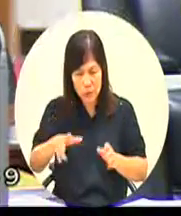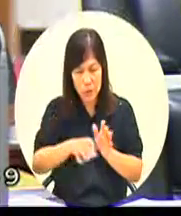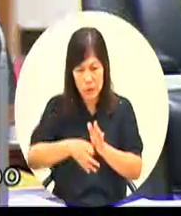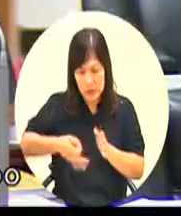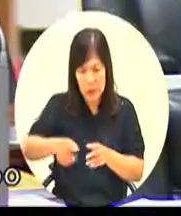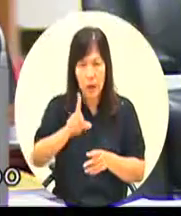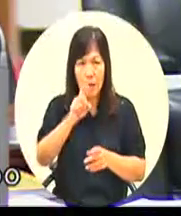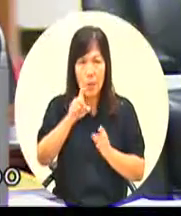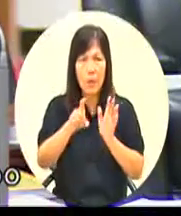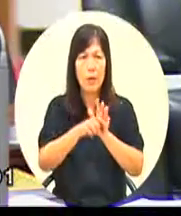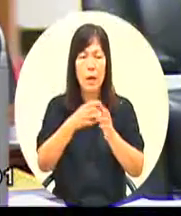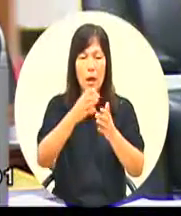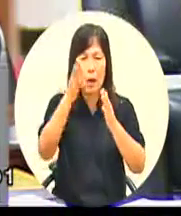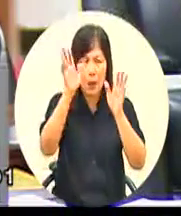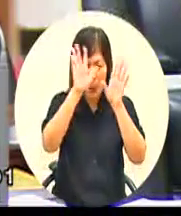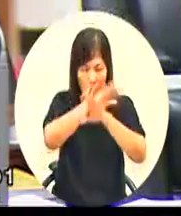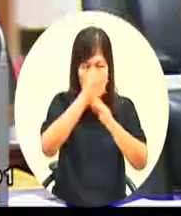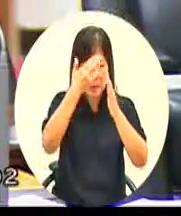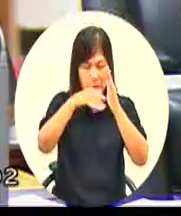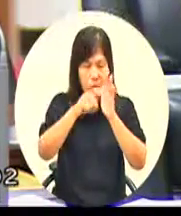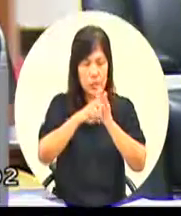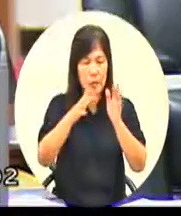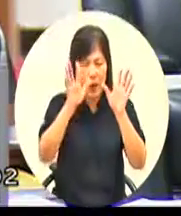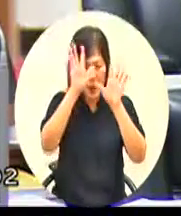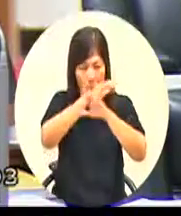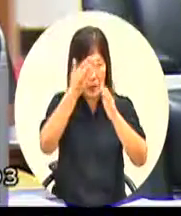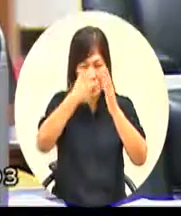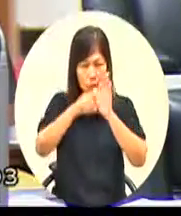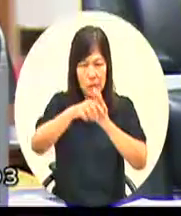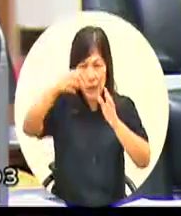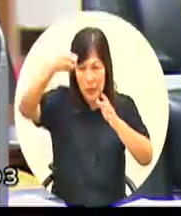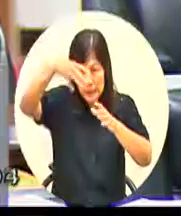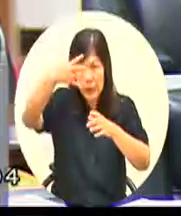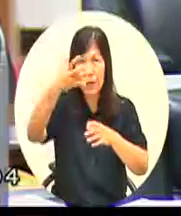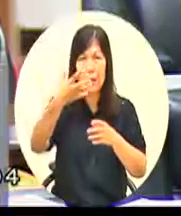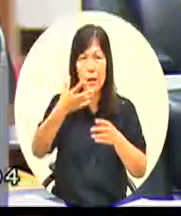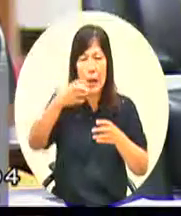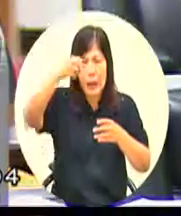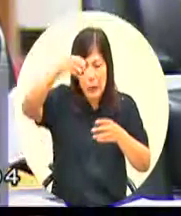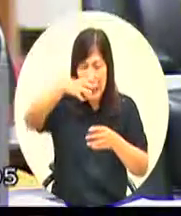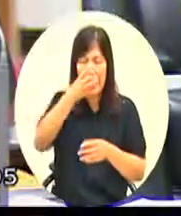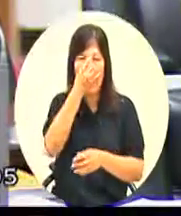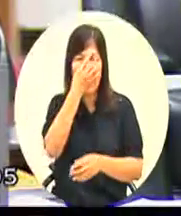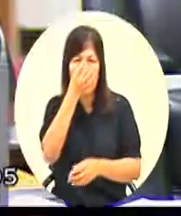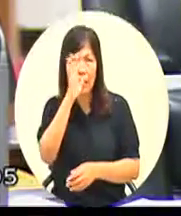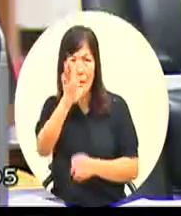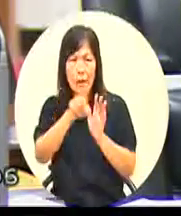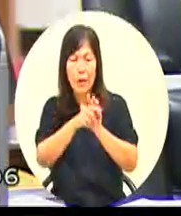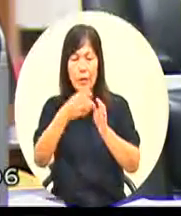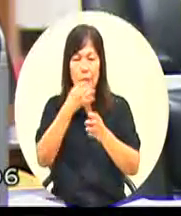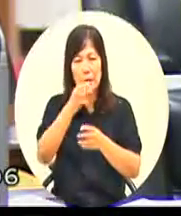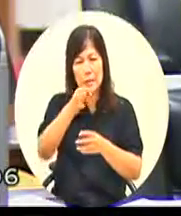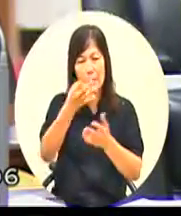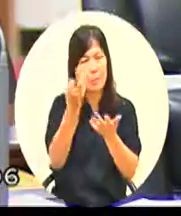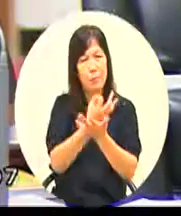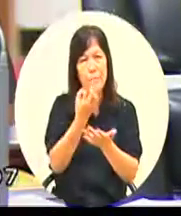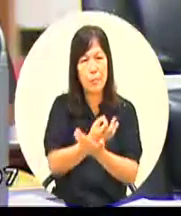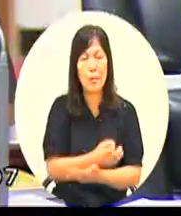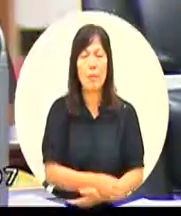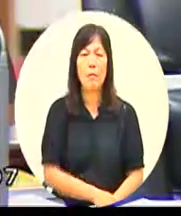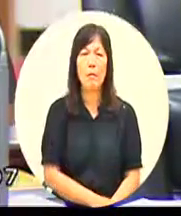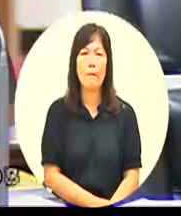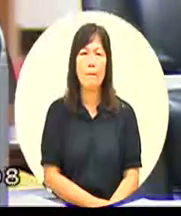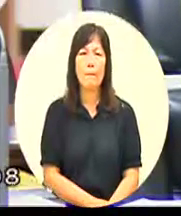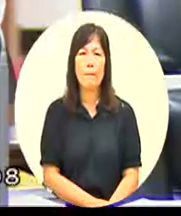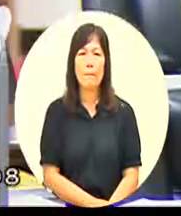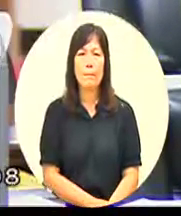候，学校啊哈，局长，学校连一盏灯啊都开不了， 因为水电费不够。啊，所以说